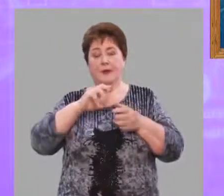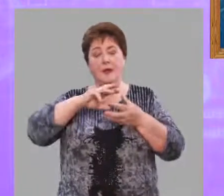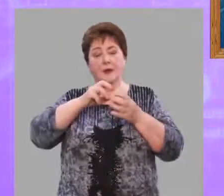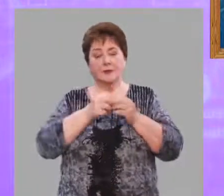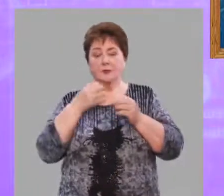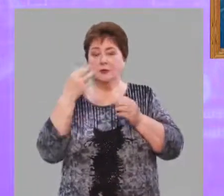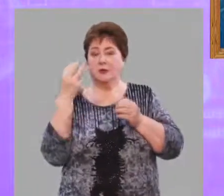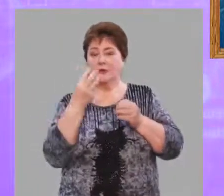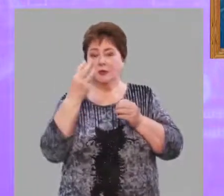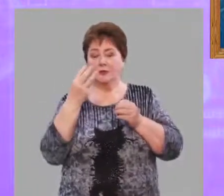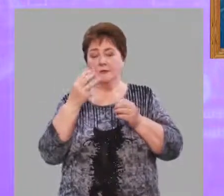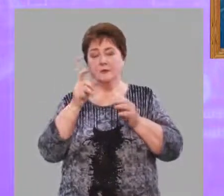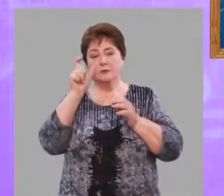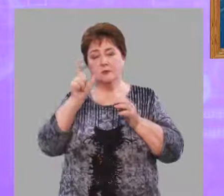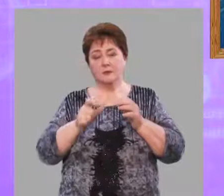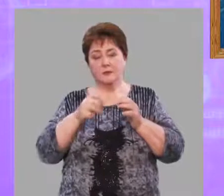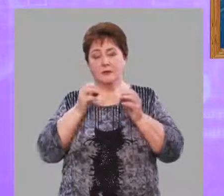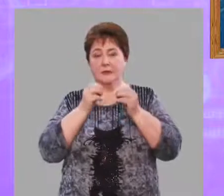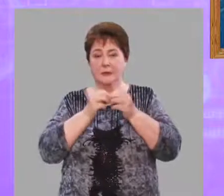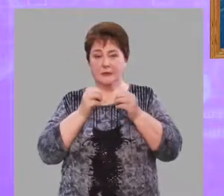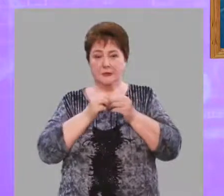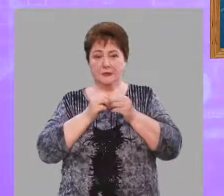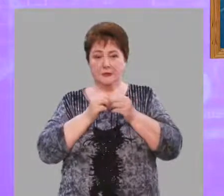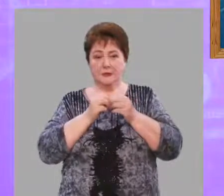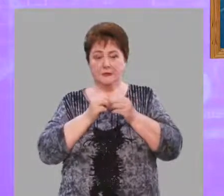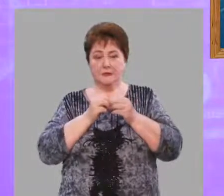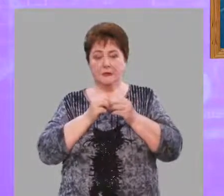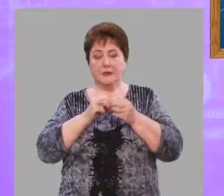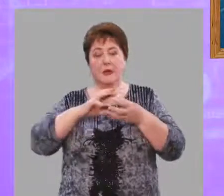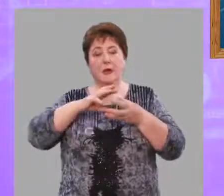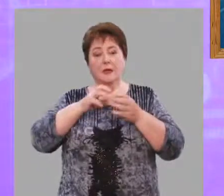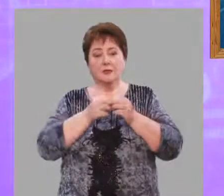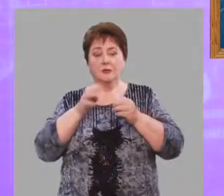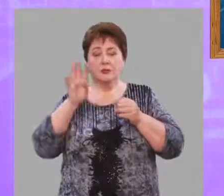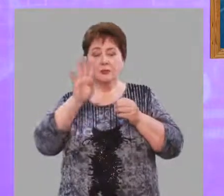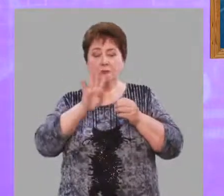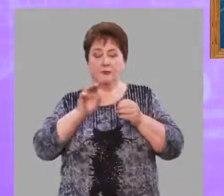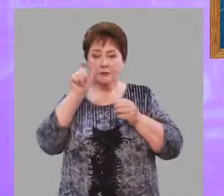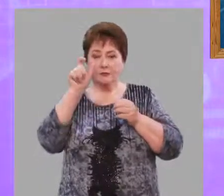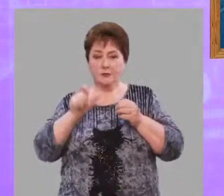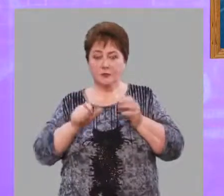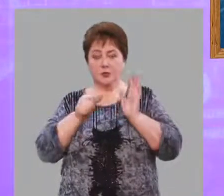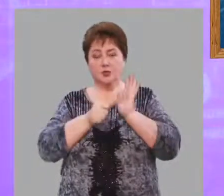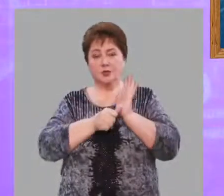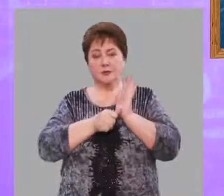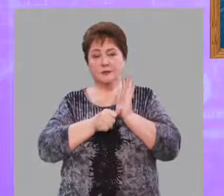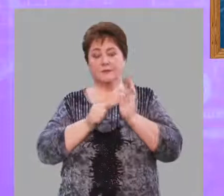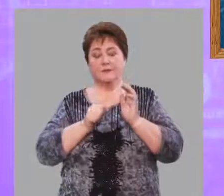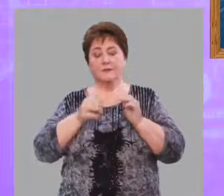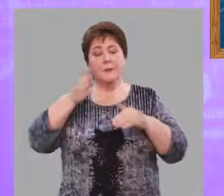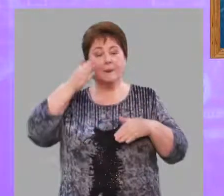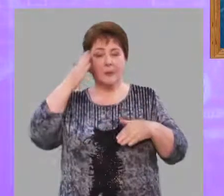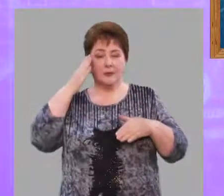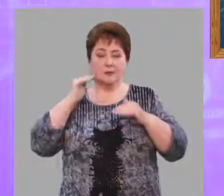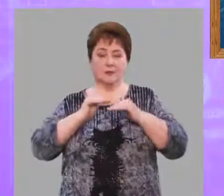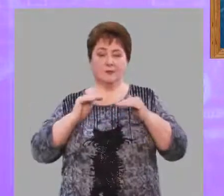Результат третьего столбика – 10. И результат четвертого столбика – 6. Молодцы!